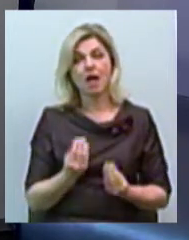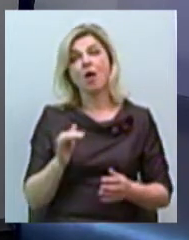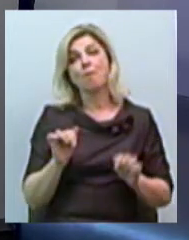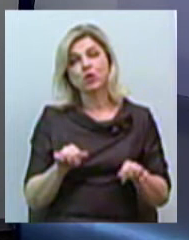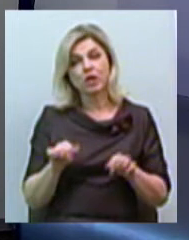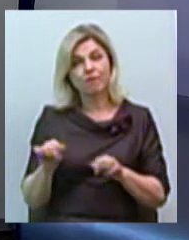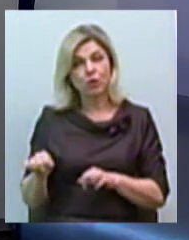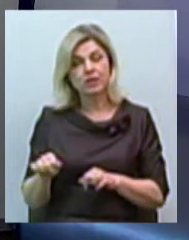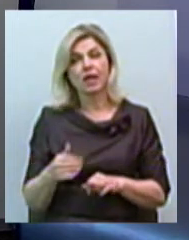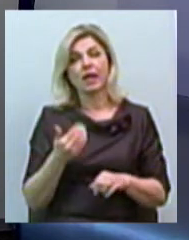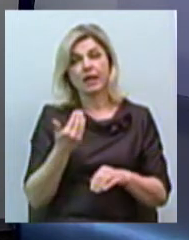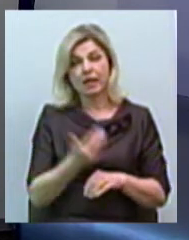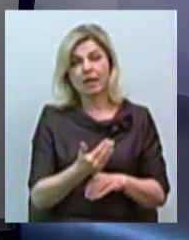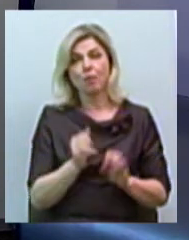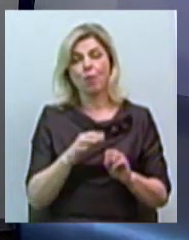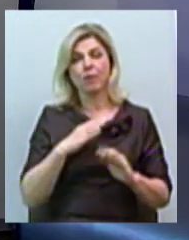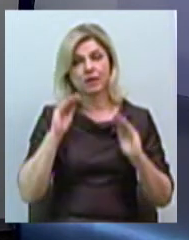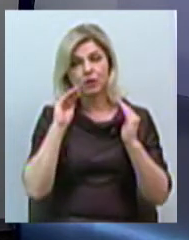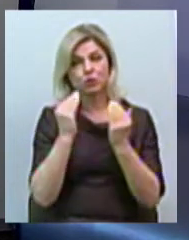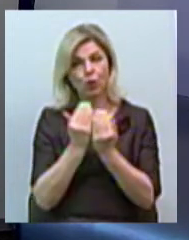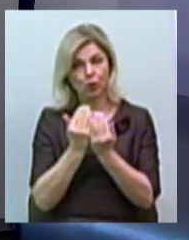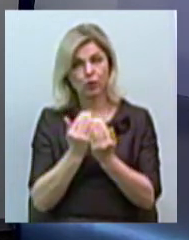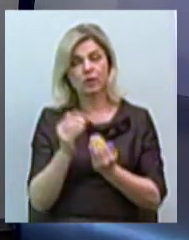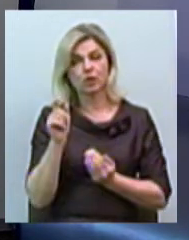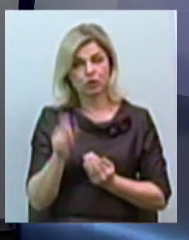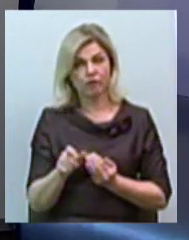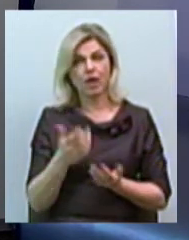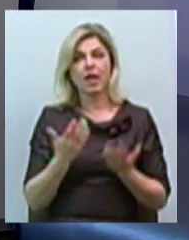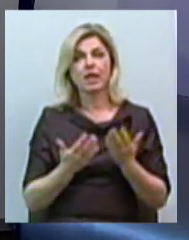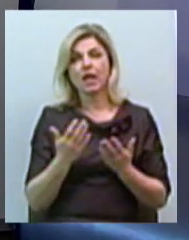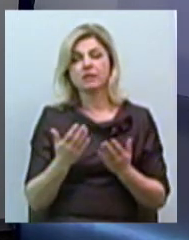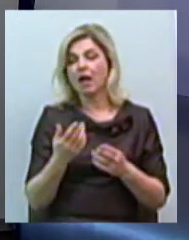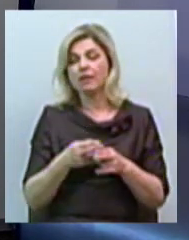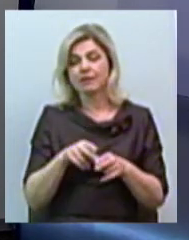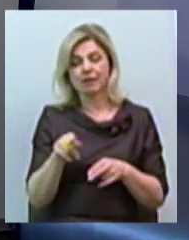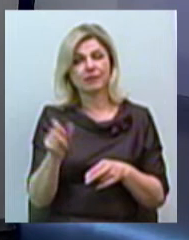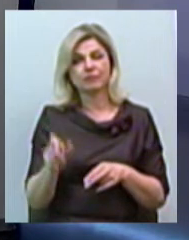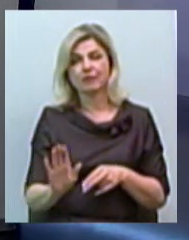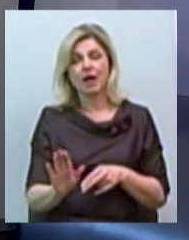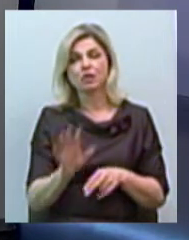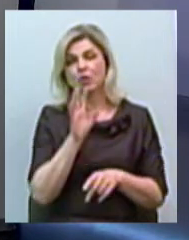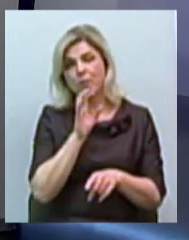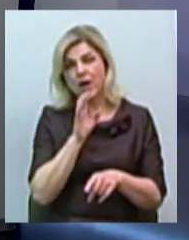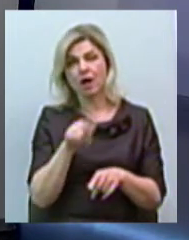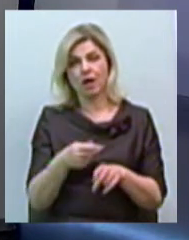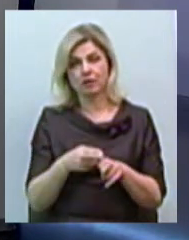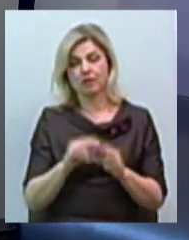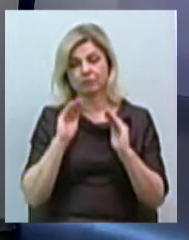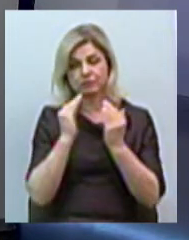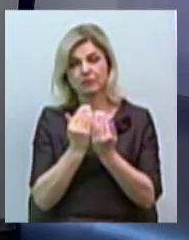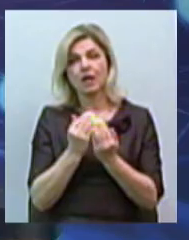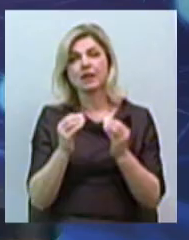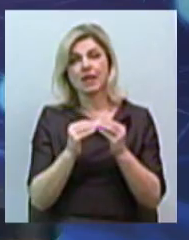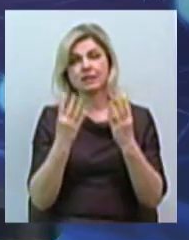можливості її ізолюють. Якщо це домашня якась тварина, то ізолюють до 10 днів.